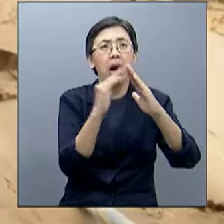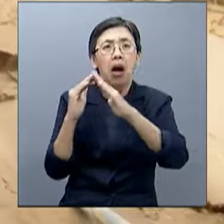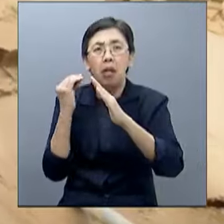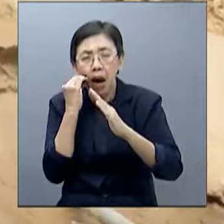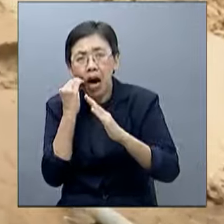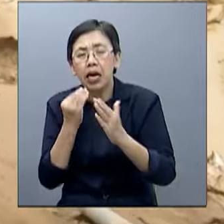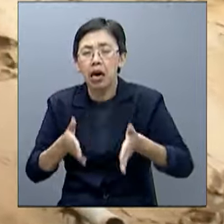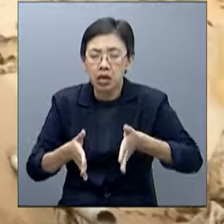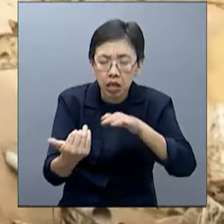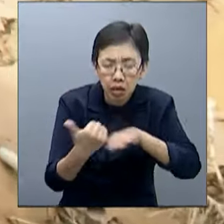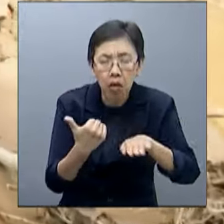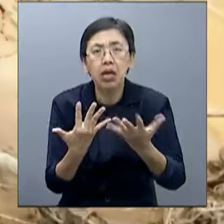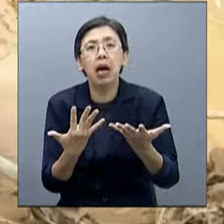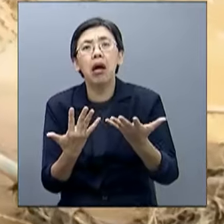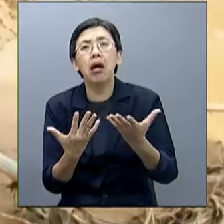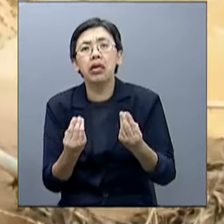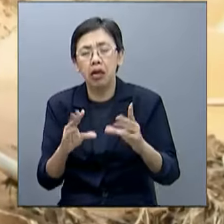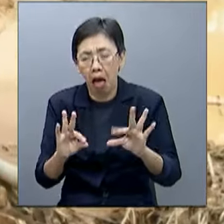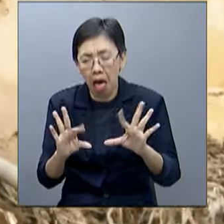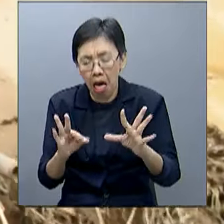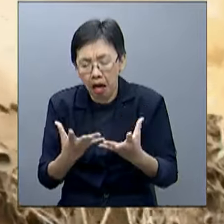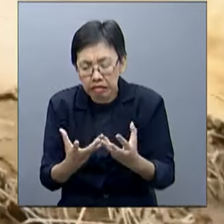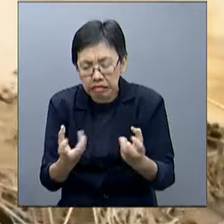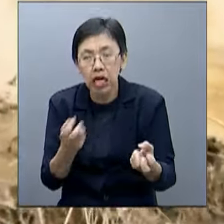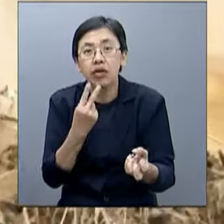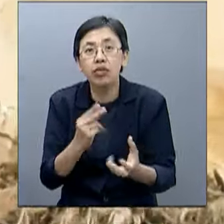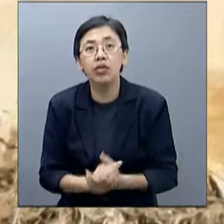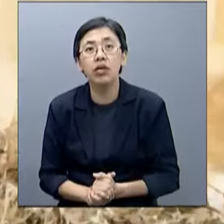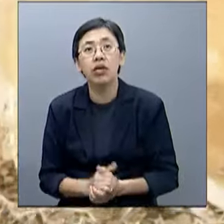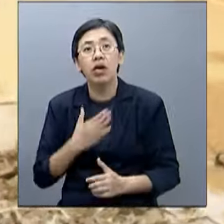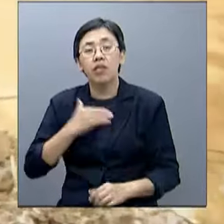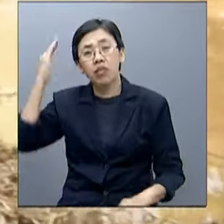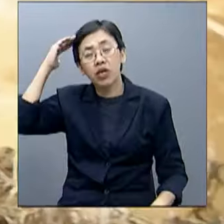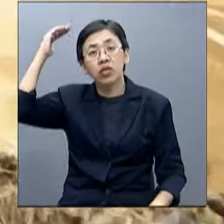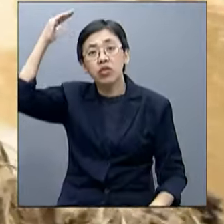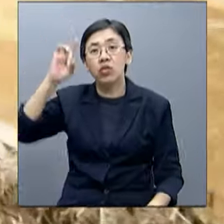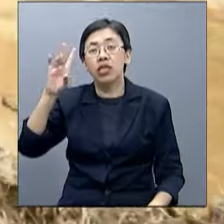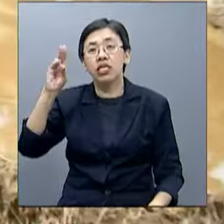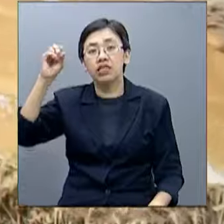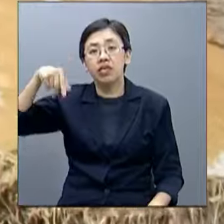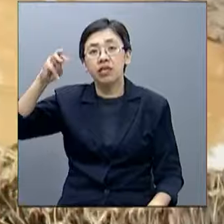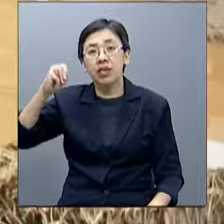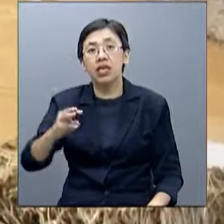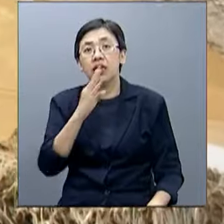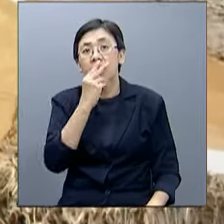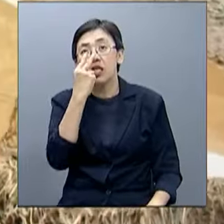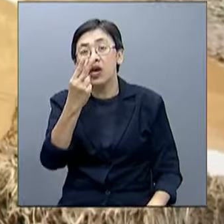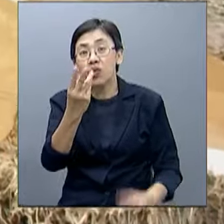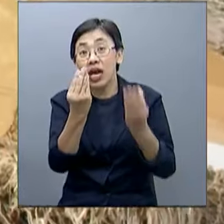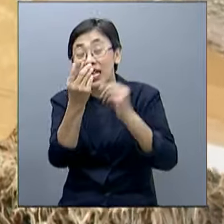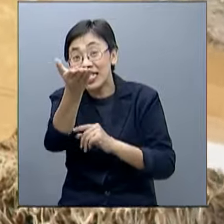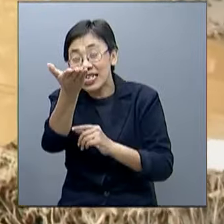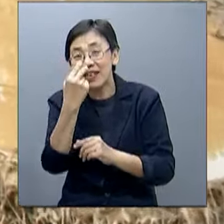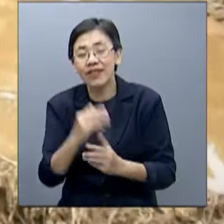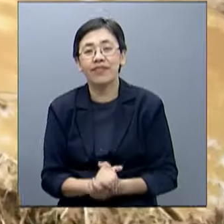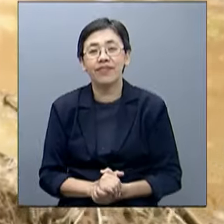ครับคุณผู้ชมครับอธิบายให้เห็นความเสียหายอีกนิดนึงนะครับผมสูงประมาณ170นะครับแต่ถ้าสมมติว่าเราดูโคลนที่อยู่ด้านหลังของผมตอนนี้นะ